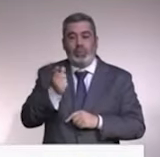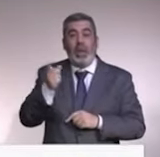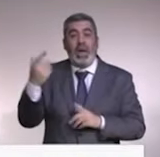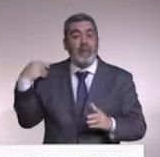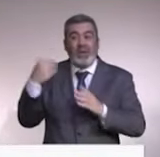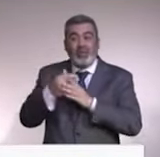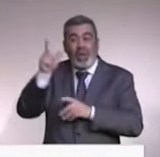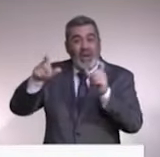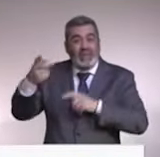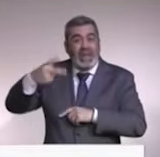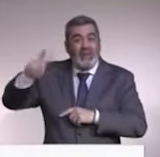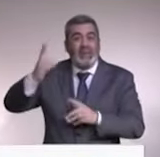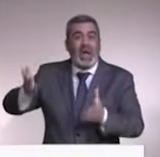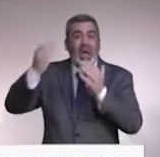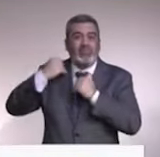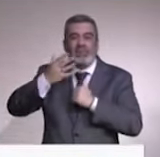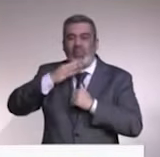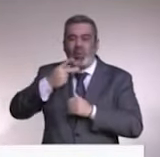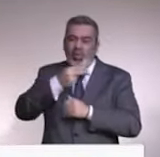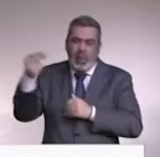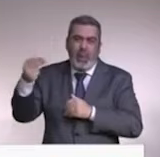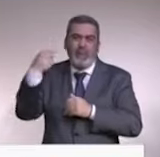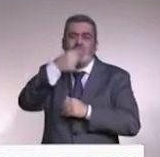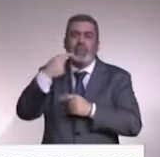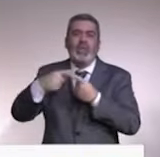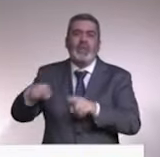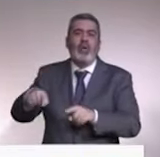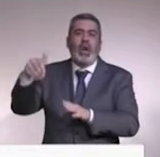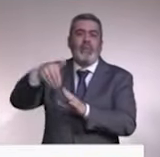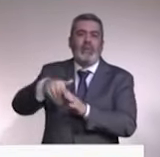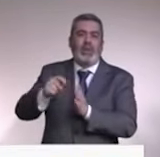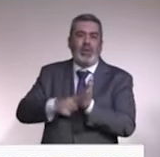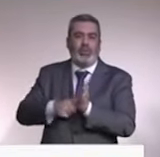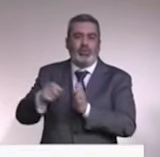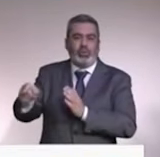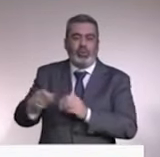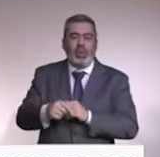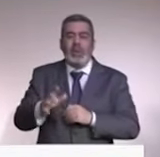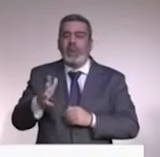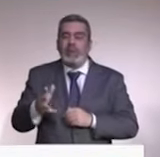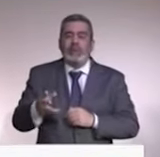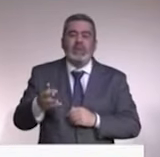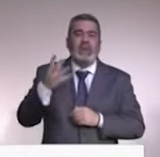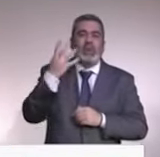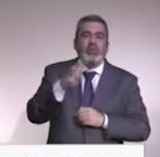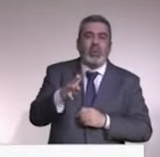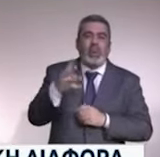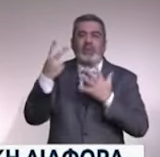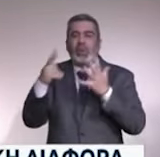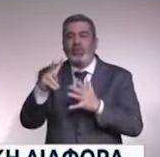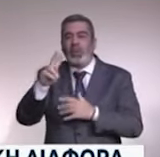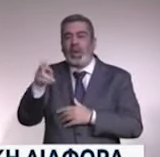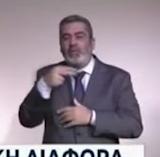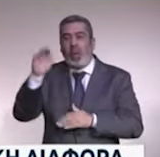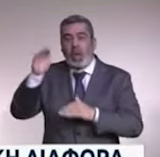αύξηση στις συντάξεις τους λόγω της προσωπικής διαφοράς, το οποίο θα είναι μεταξύ 200 και 300 ευρώ ανάλογα το ύψος των